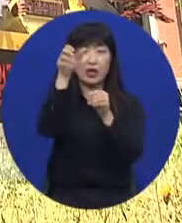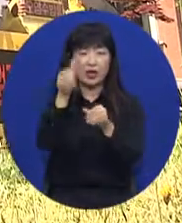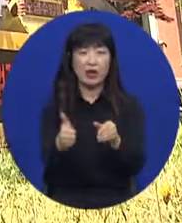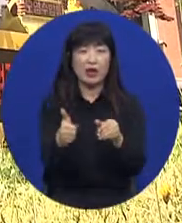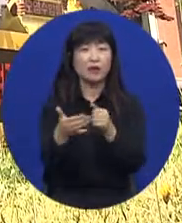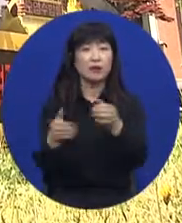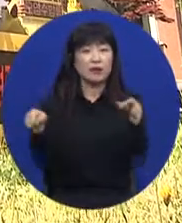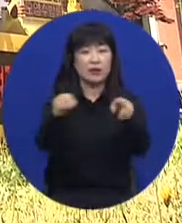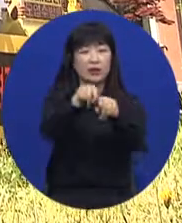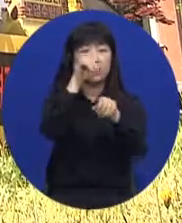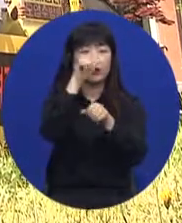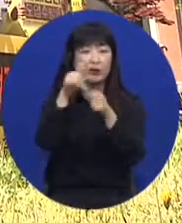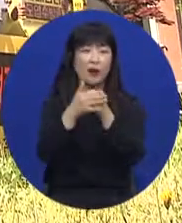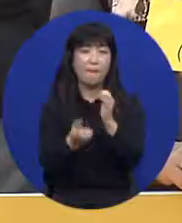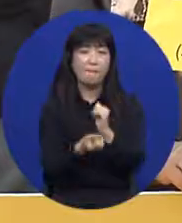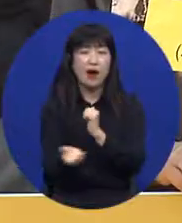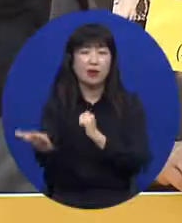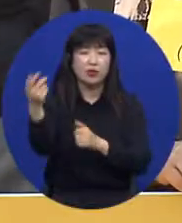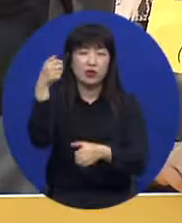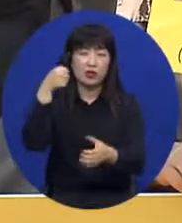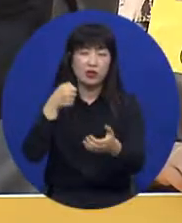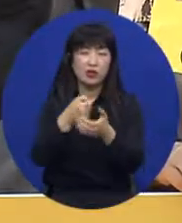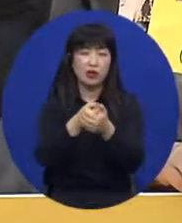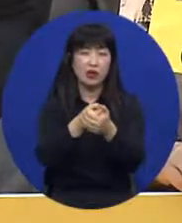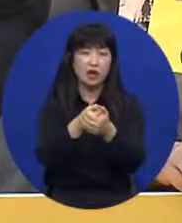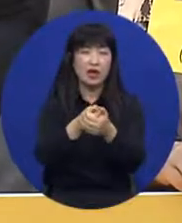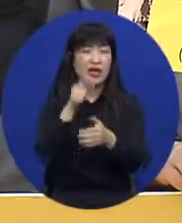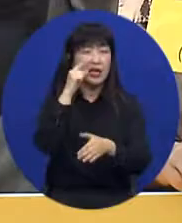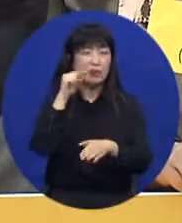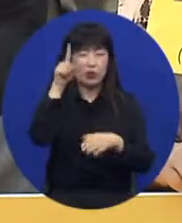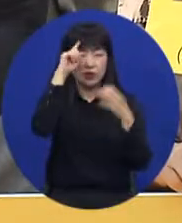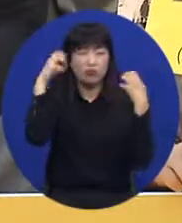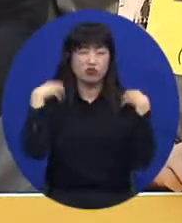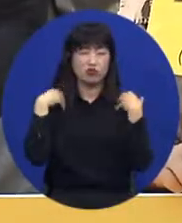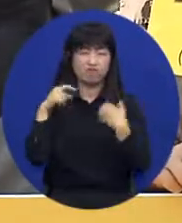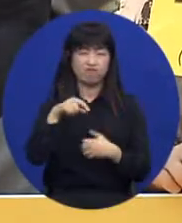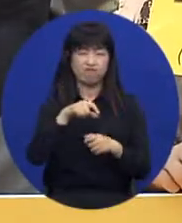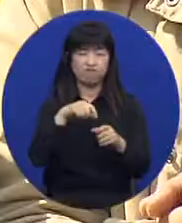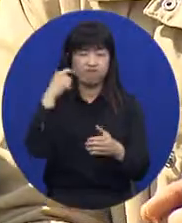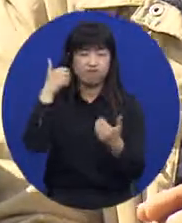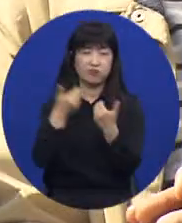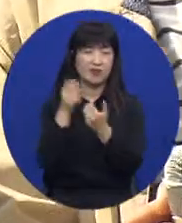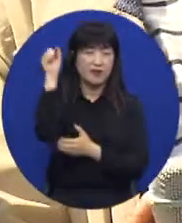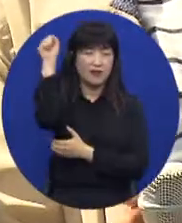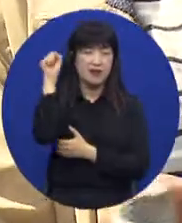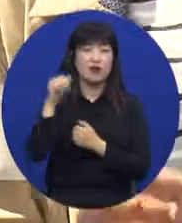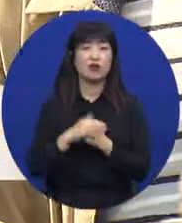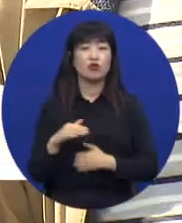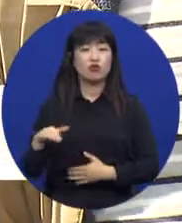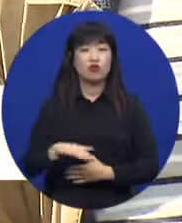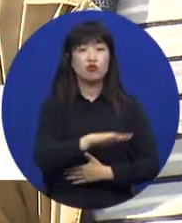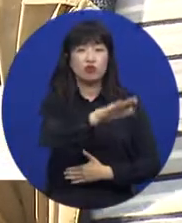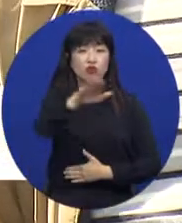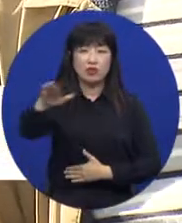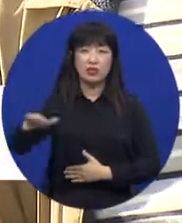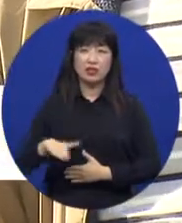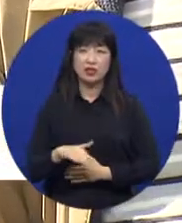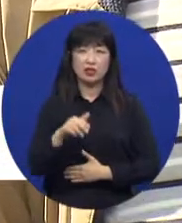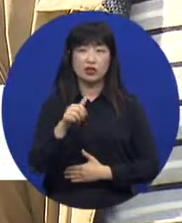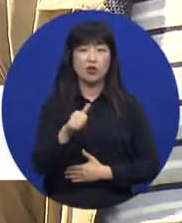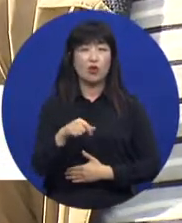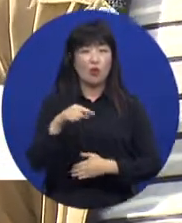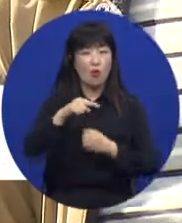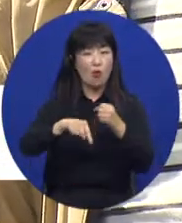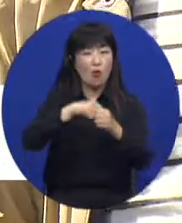원전 오염수 방류를 결정한 일본 정부를 규탄했습니다. 우리는 일본 정부의 후쿠시마